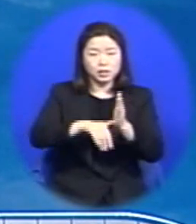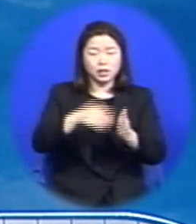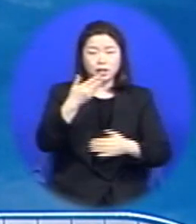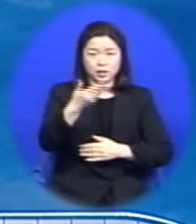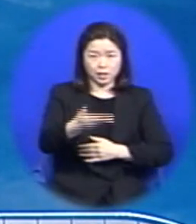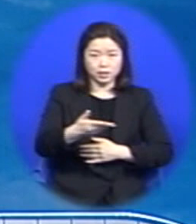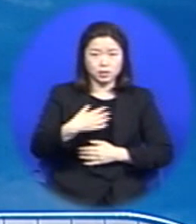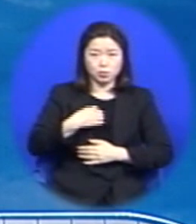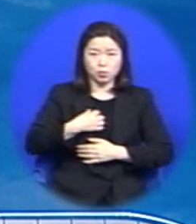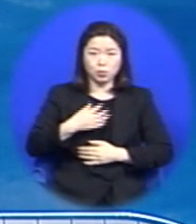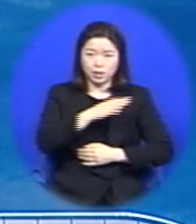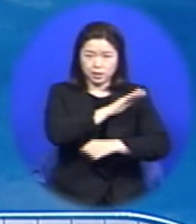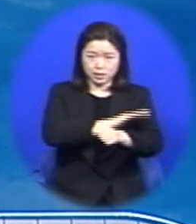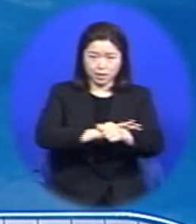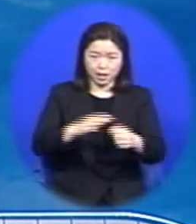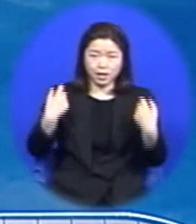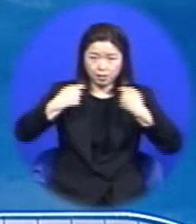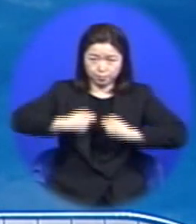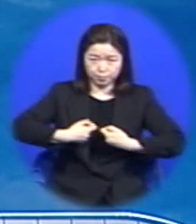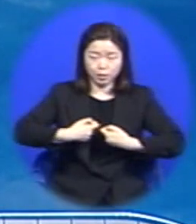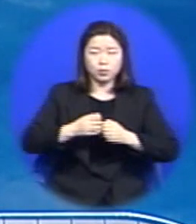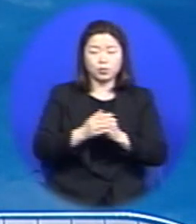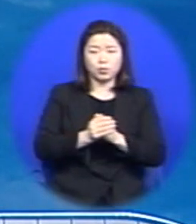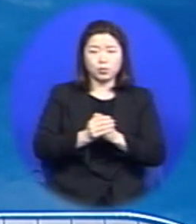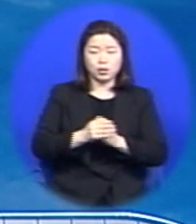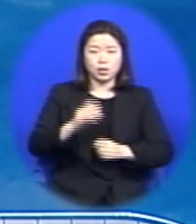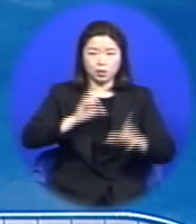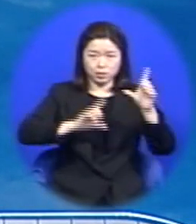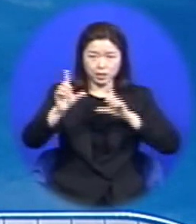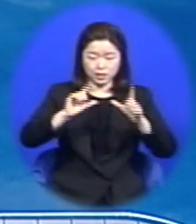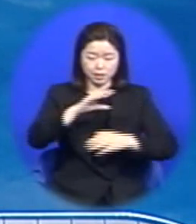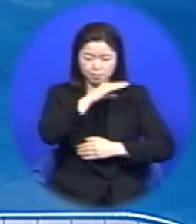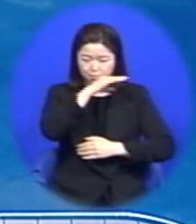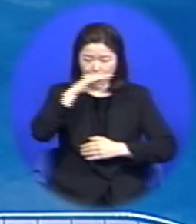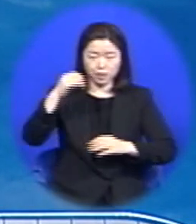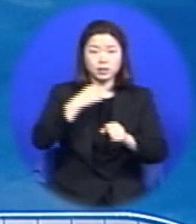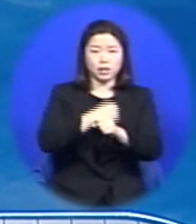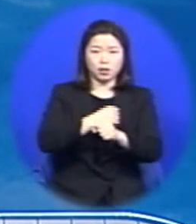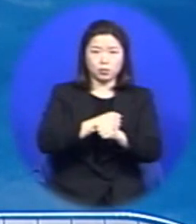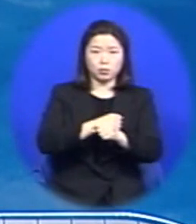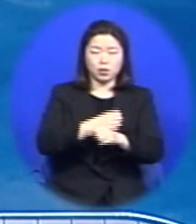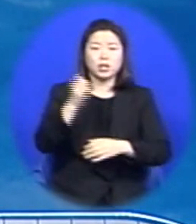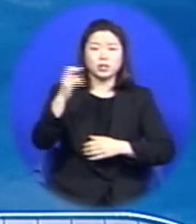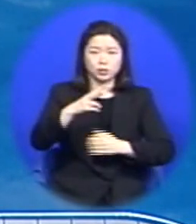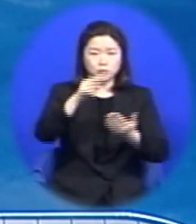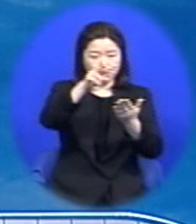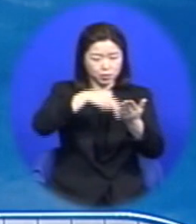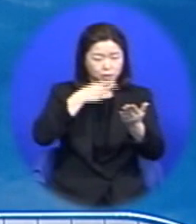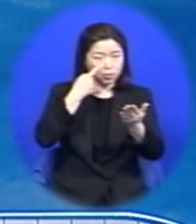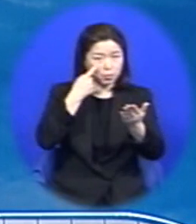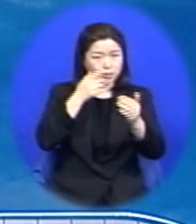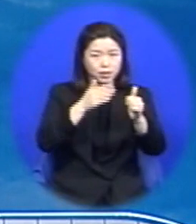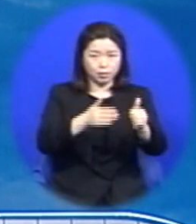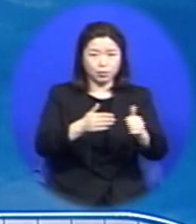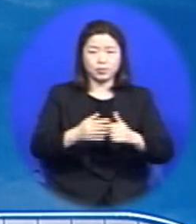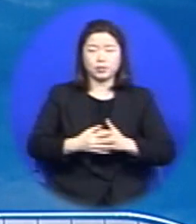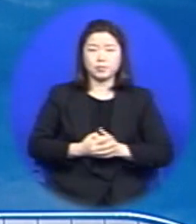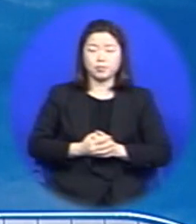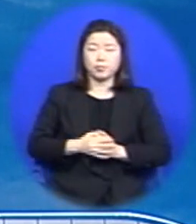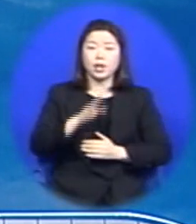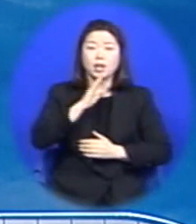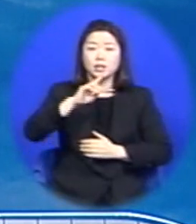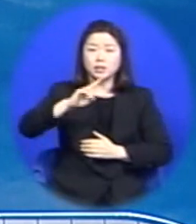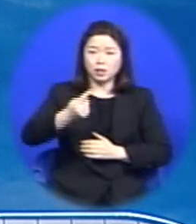잘 챙겨 입으시고 그리고 자세를 바로 하시고 그리고 성경을 읽어보십시오.